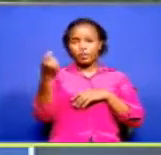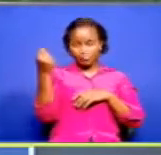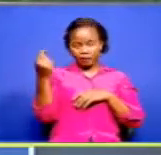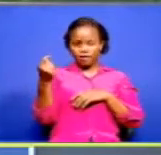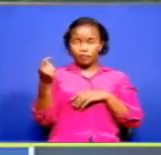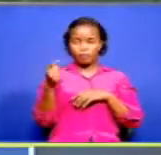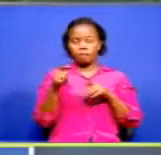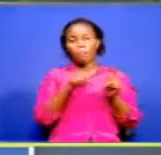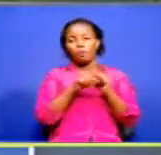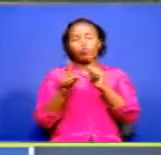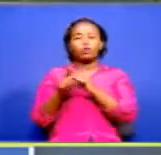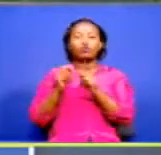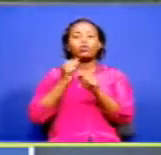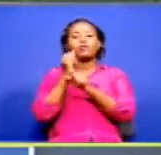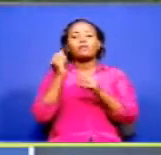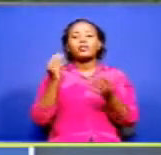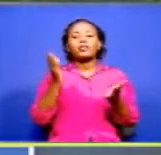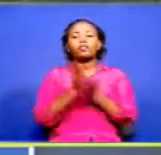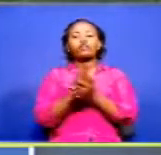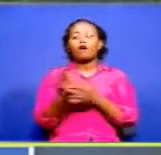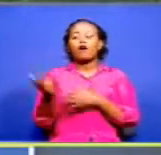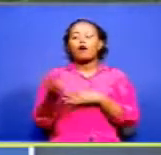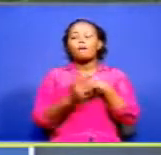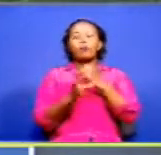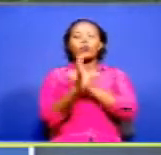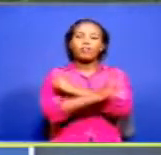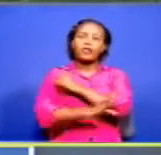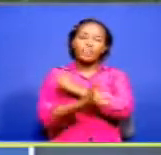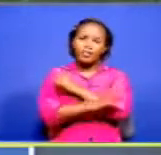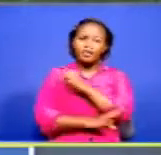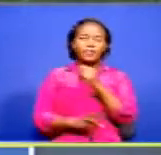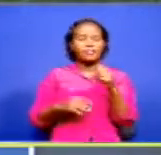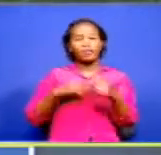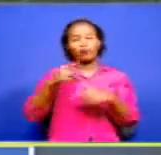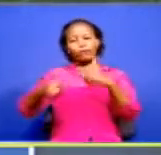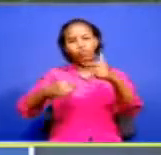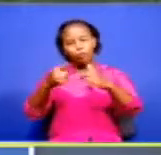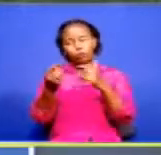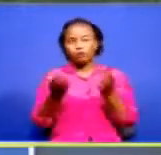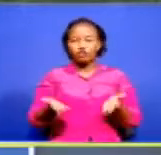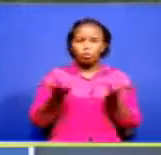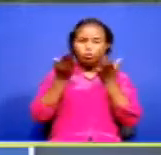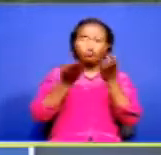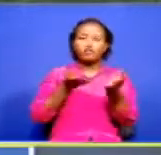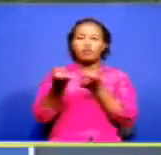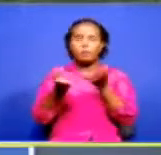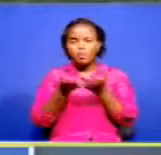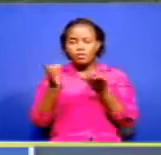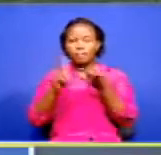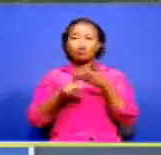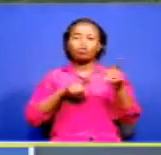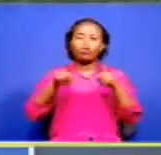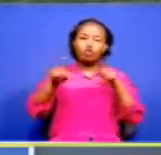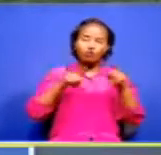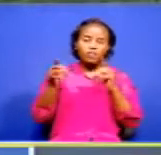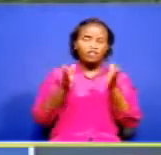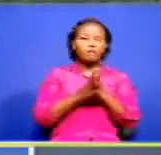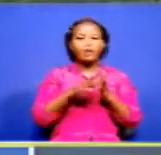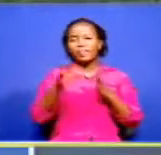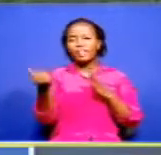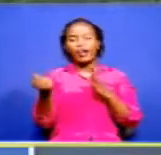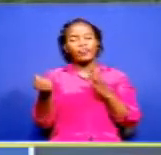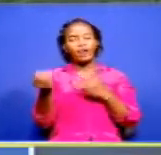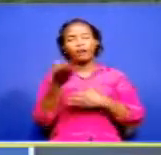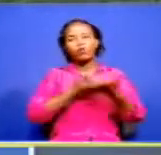Hassan katika kuhakikisha kwamba mataifa haya mawili yanaibarisha biashara, utalii na masuala mengine ya ukuzaji wa